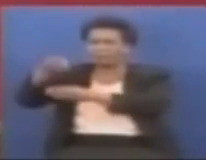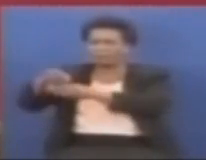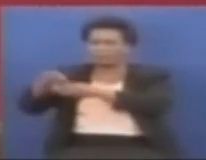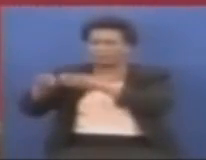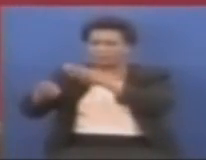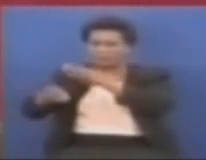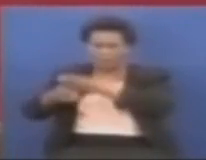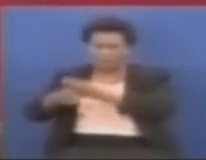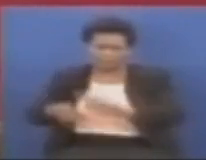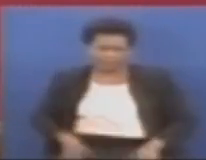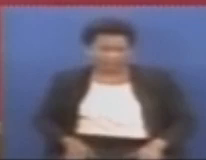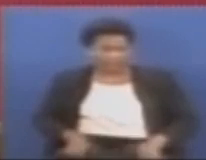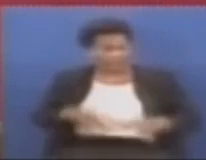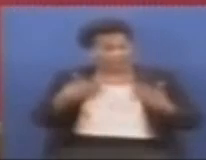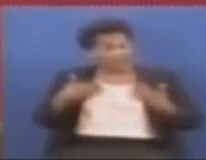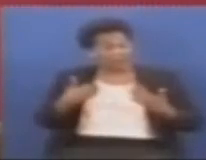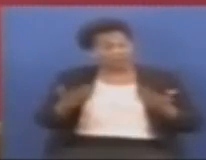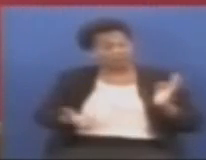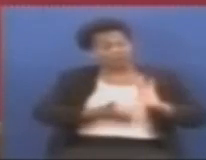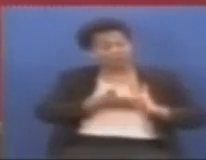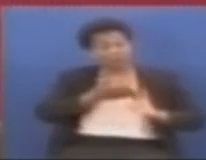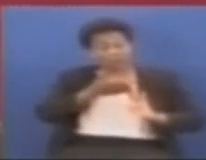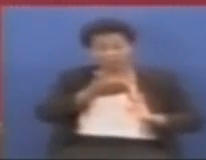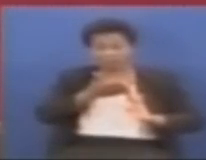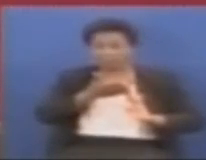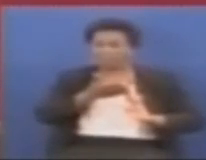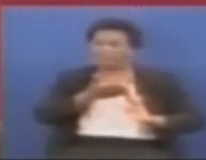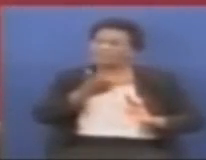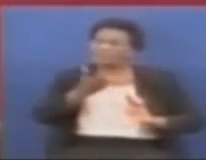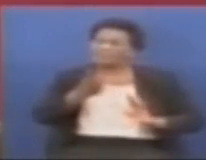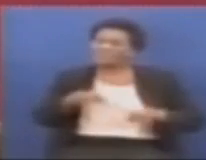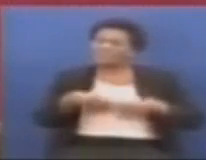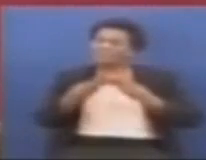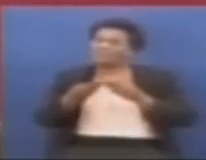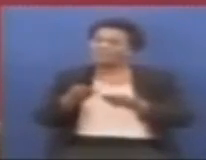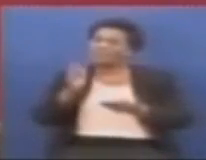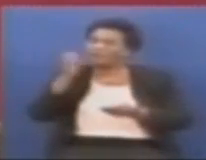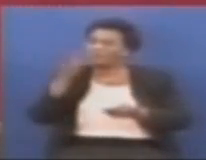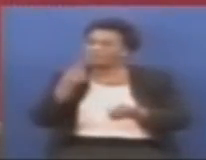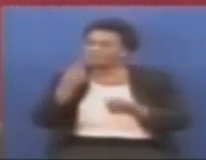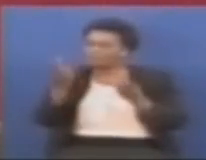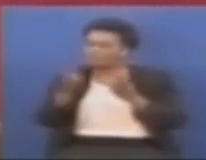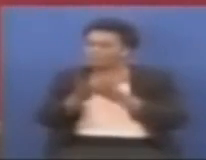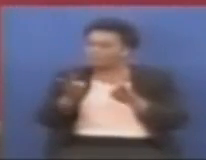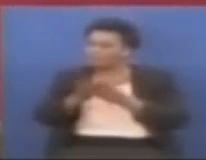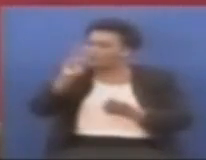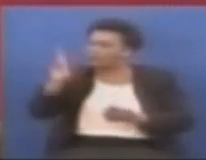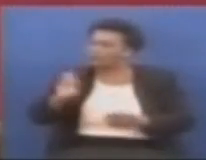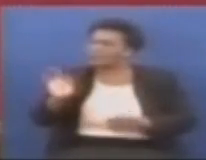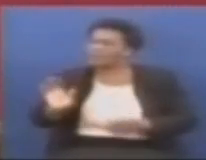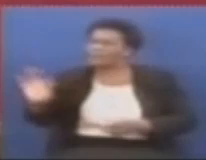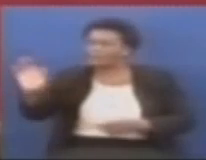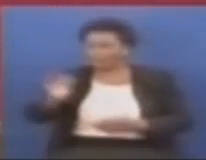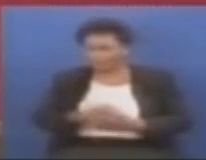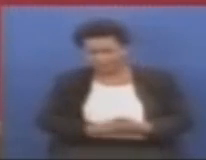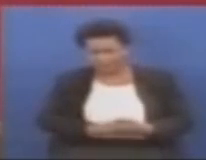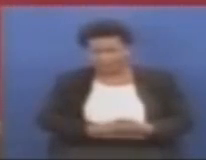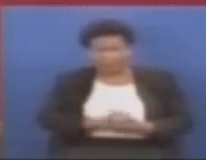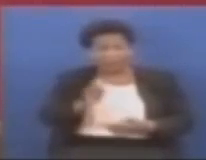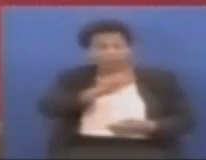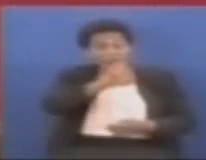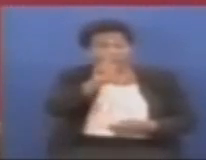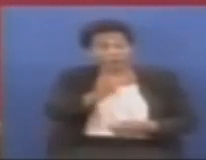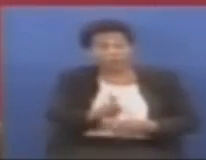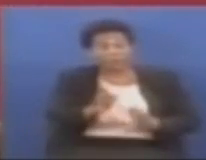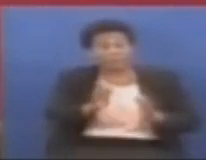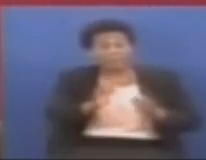katika majibu yangu ya msingi yametokana na swali alilouliza Mheshimiwa mbunge, kwa sababu katika swali lake la msingi ni kama vile hakuona jitihada